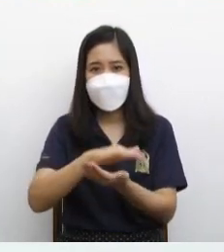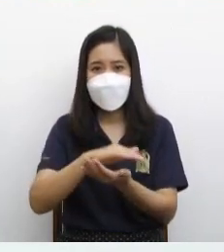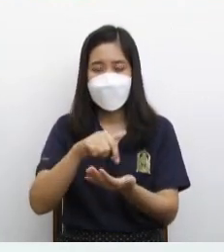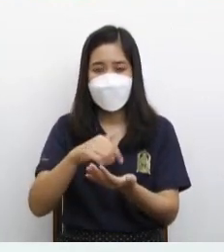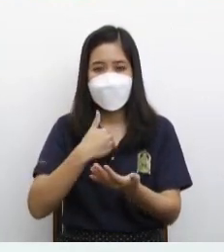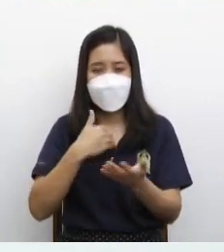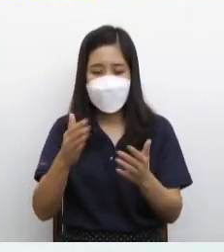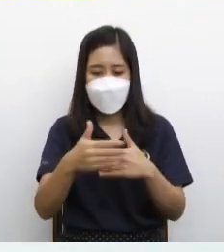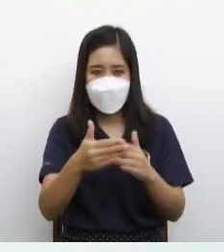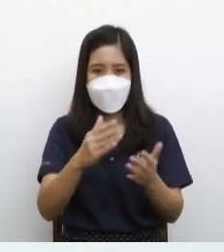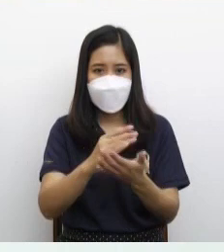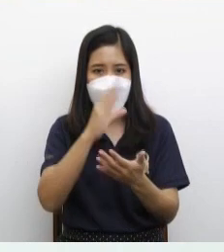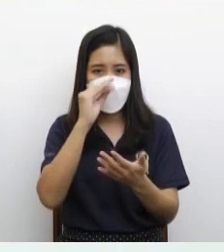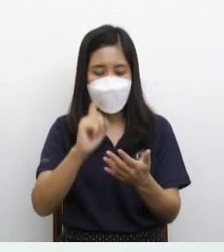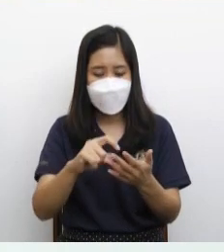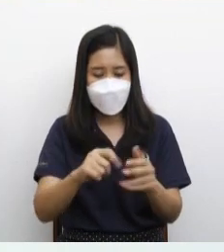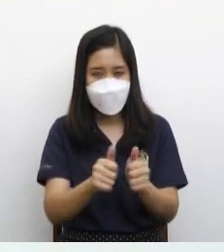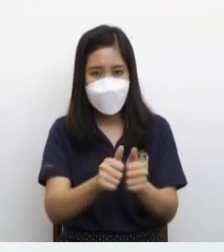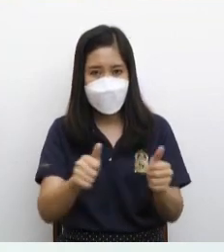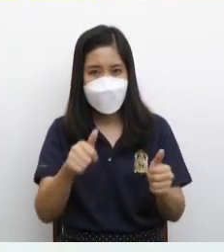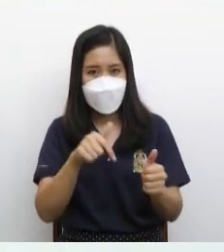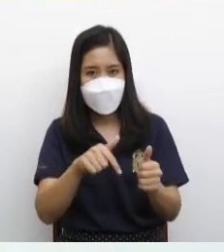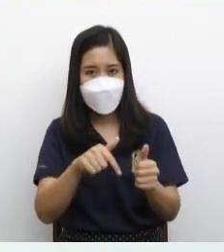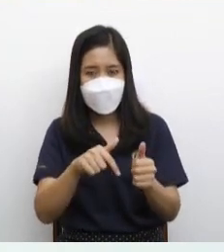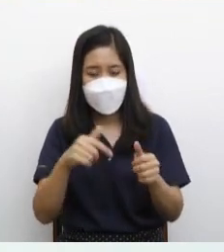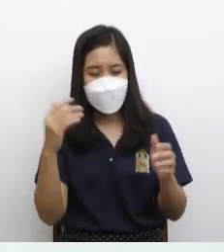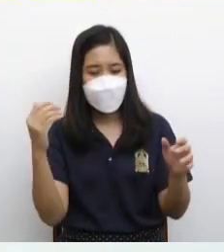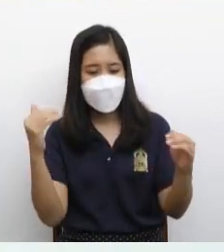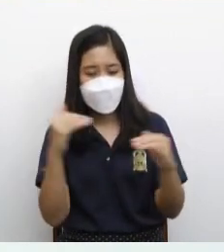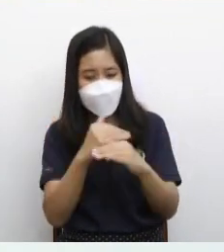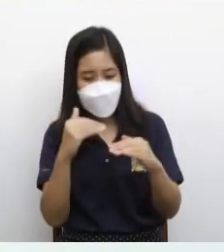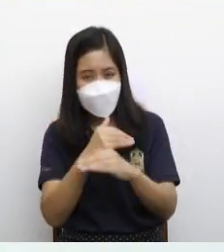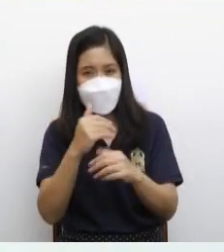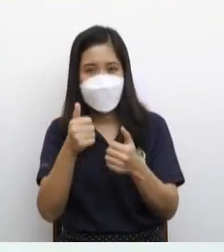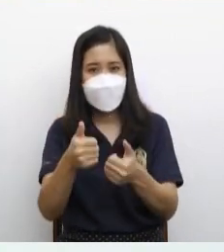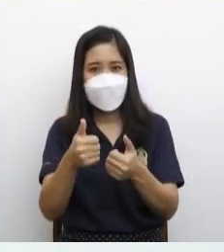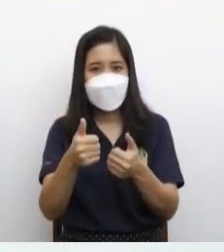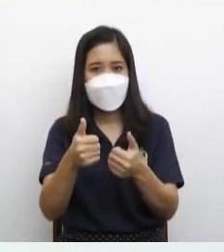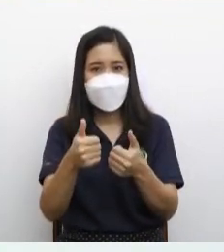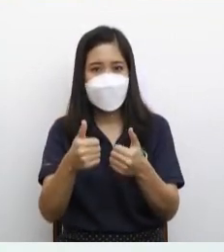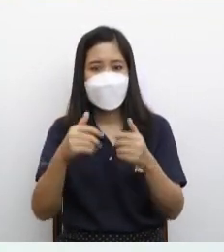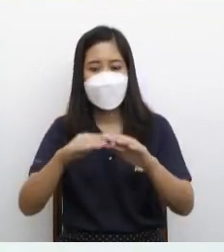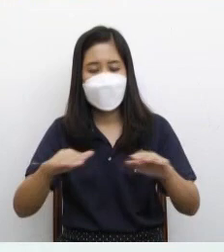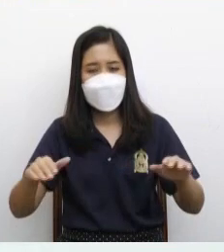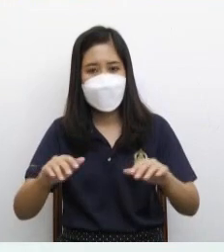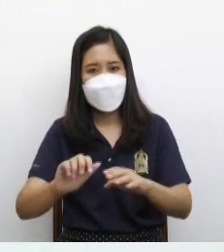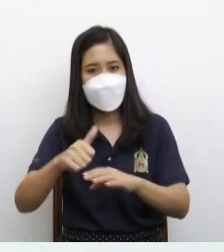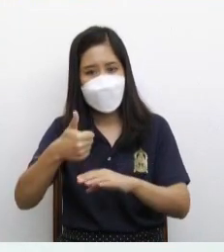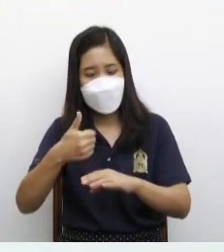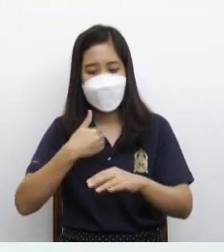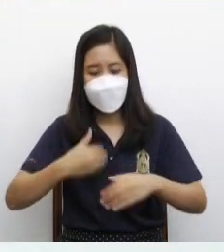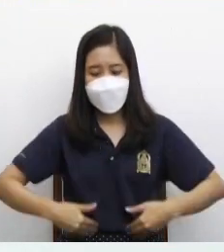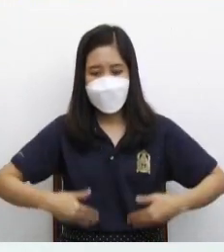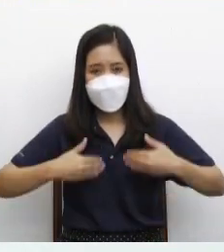จากนะครับการคมนาคมสะดวกเด็กเกิดน้อยลงหรือการเรียกร้องวิธีคุณภาพดีมากขึ้น